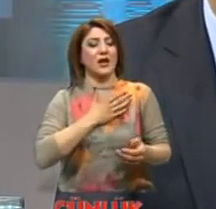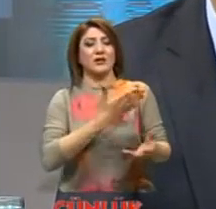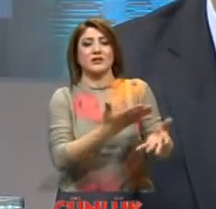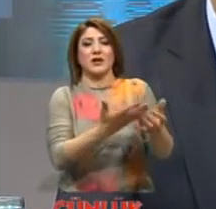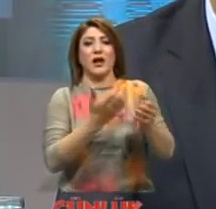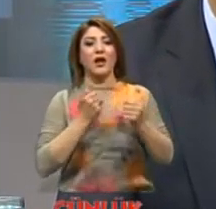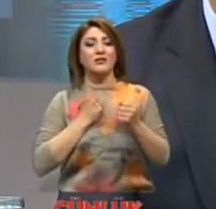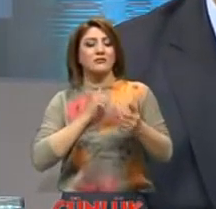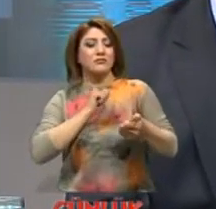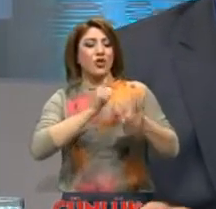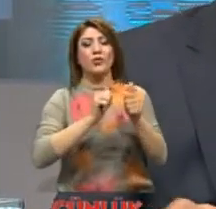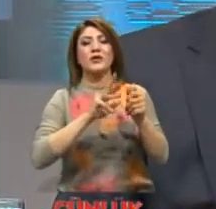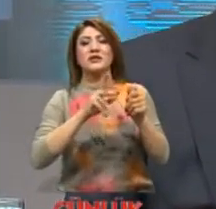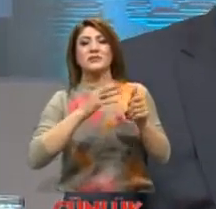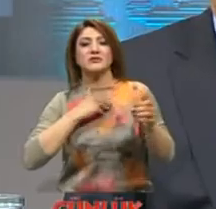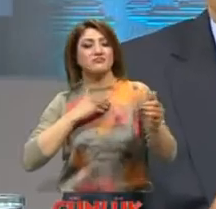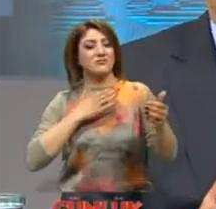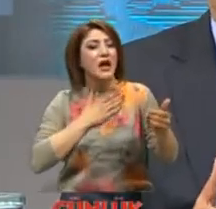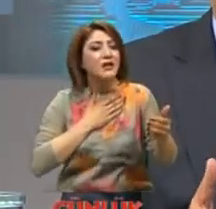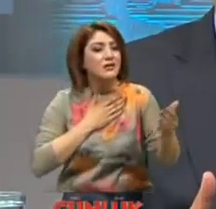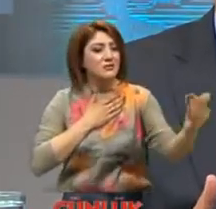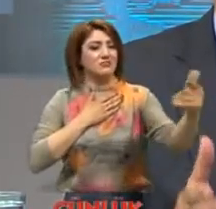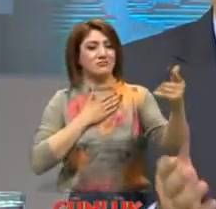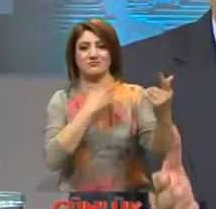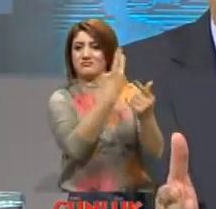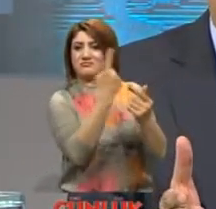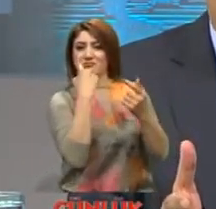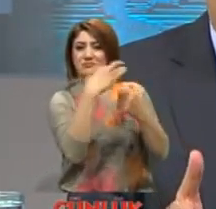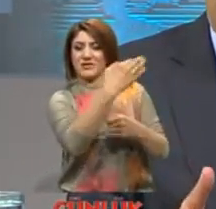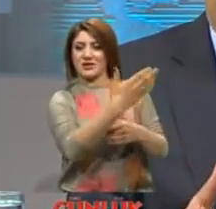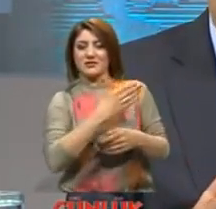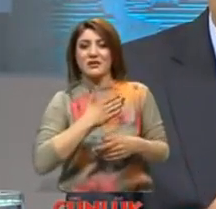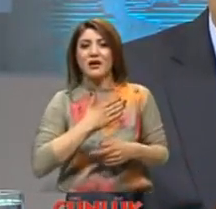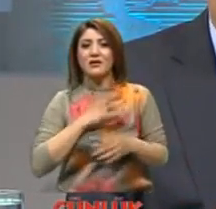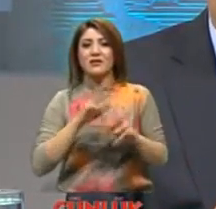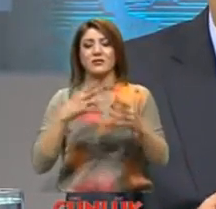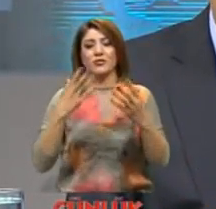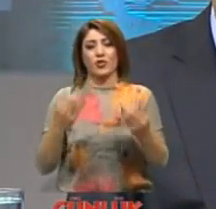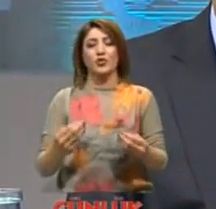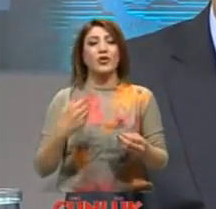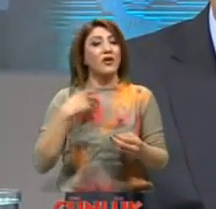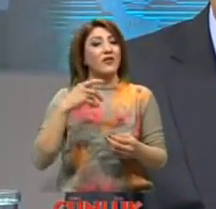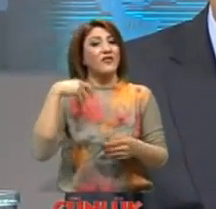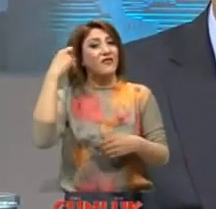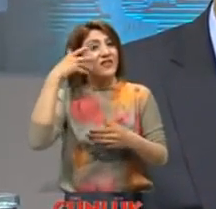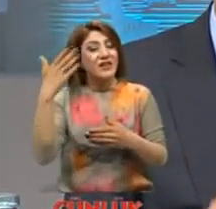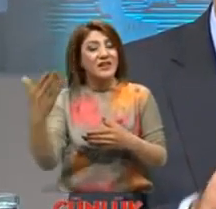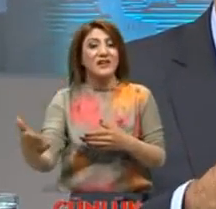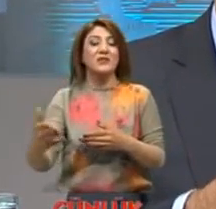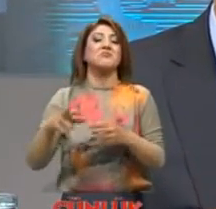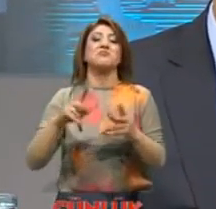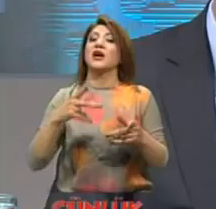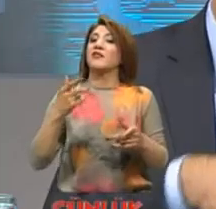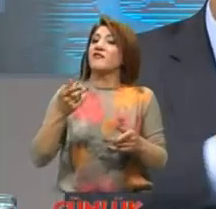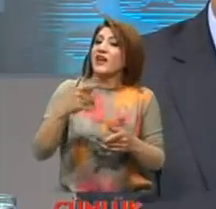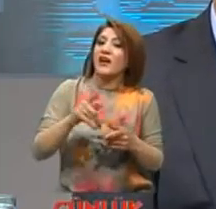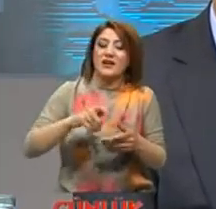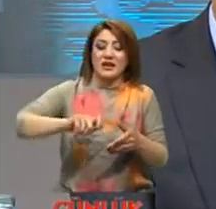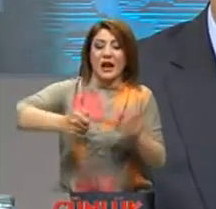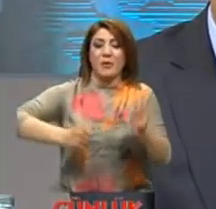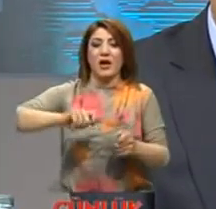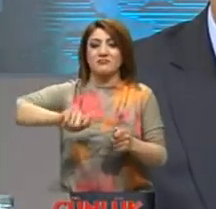bir refleks oluşuyor. Hani bizim şimdi keşke TRT'de de diğer kanallarda da filmlerde araca binenin ilk yapacağı iş kontağı